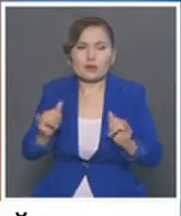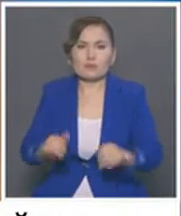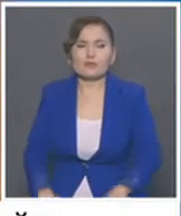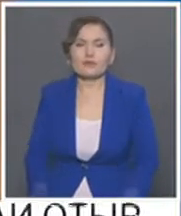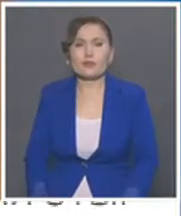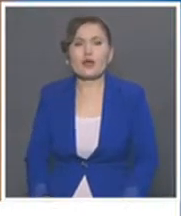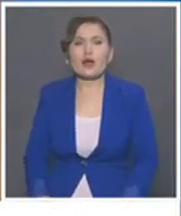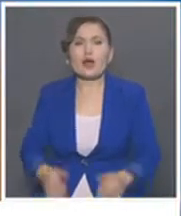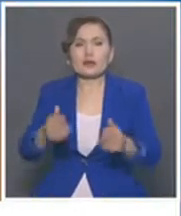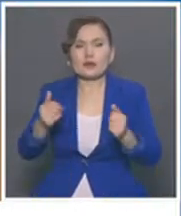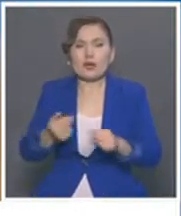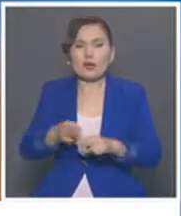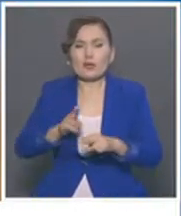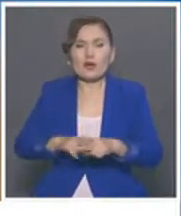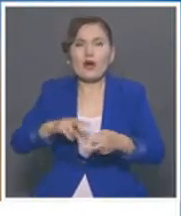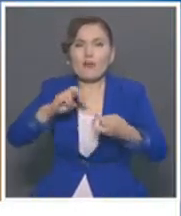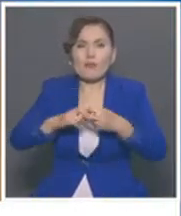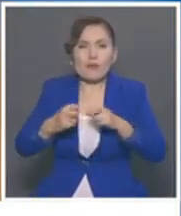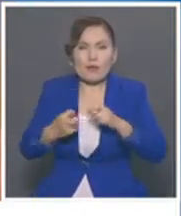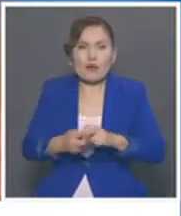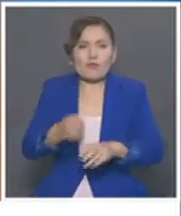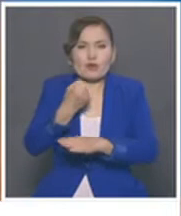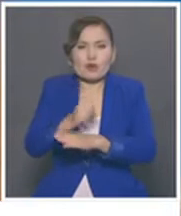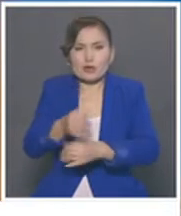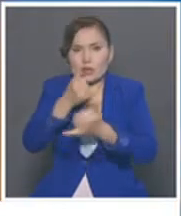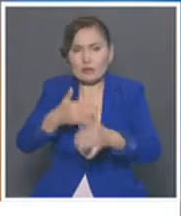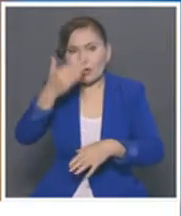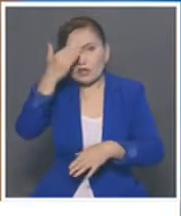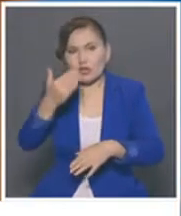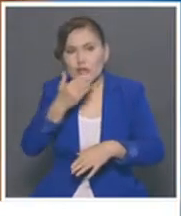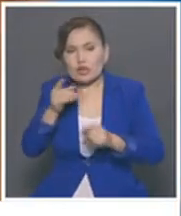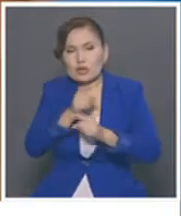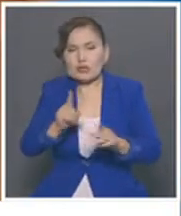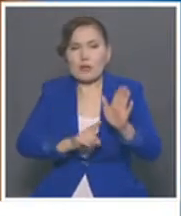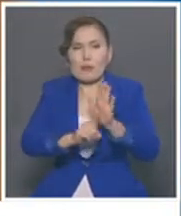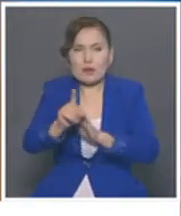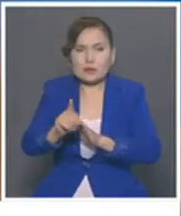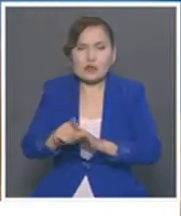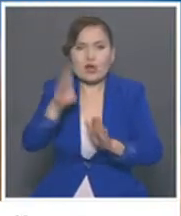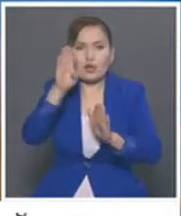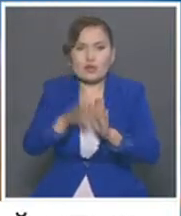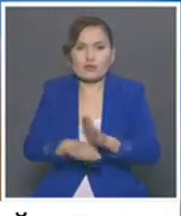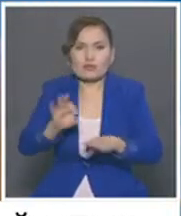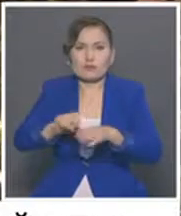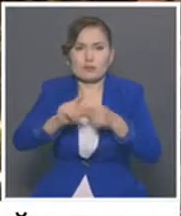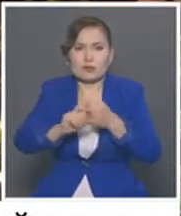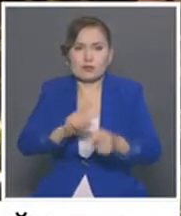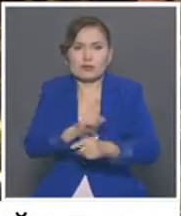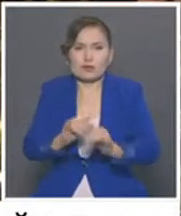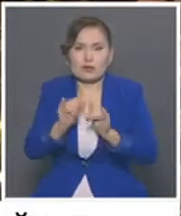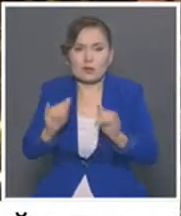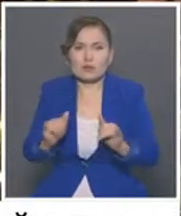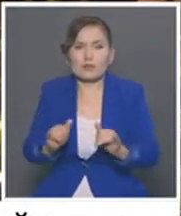Бір қасаң сенім бар жазда бұл проблемадан құтыламыз деген. Сол жаздың өзі де проблема. Жаңа вирус барлық маусымды жақсы көреді.